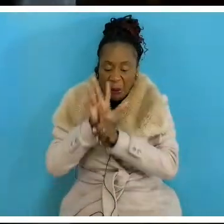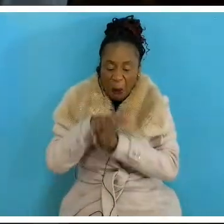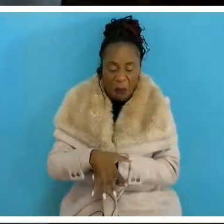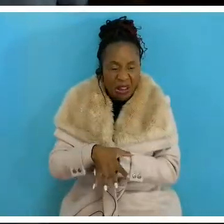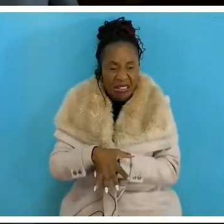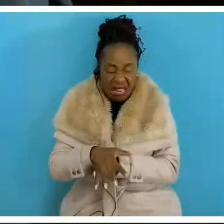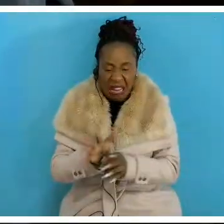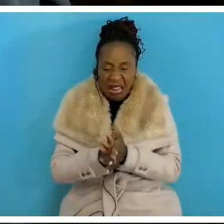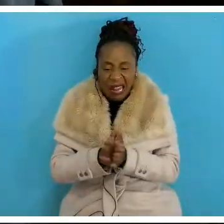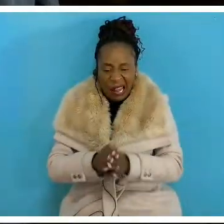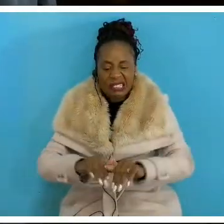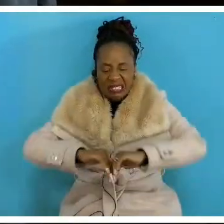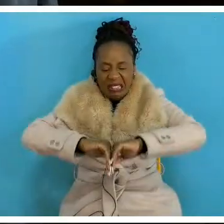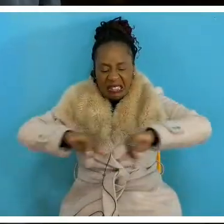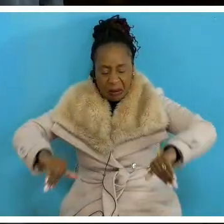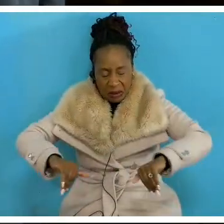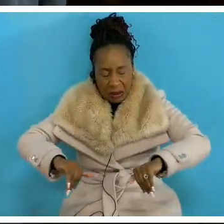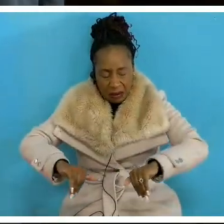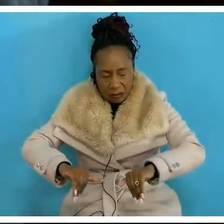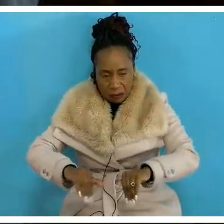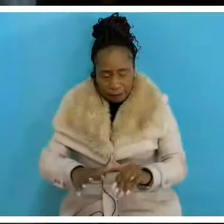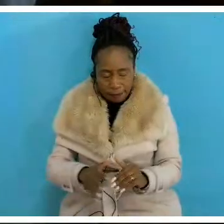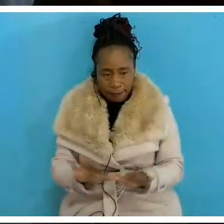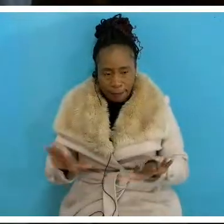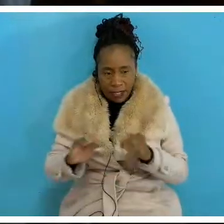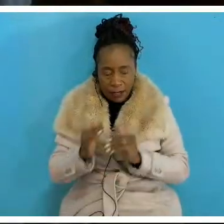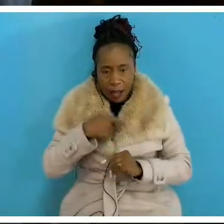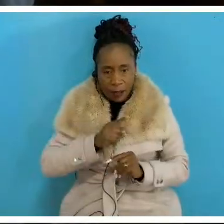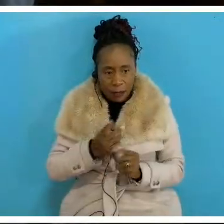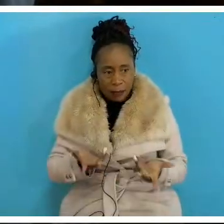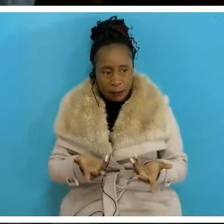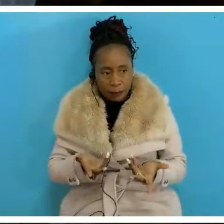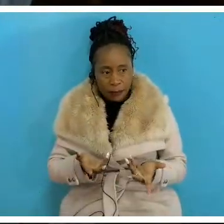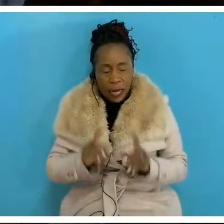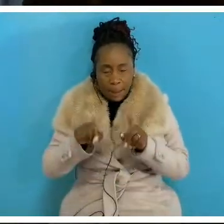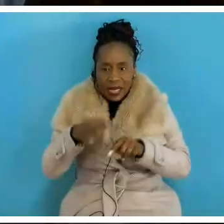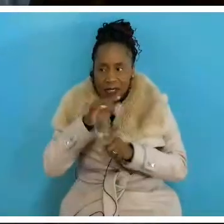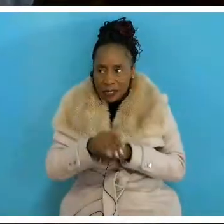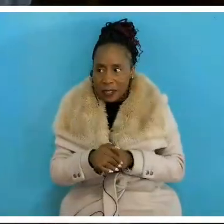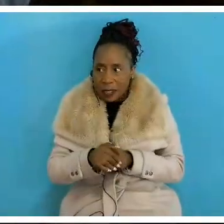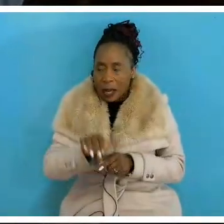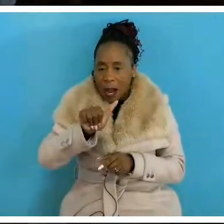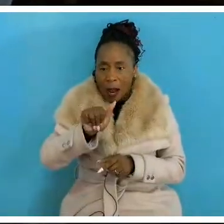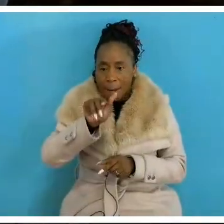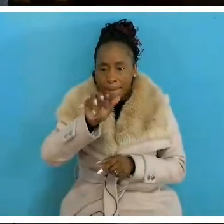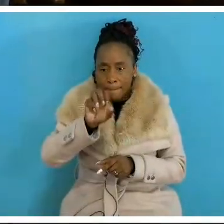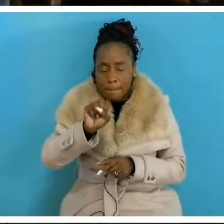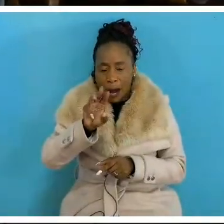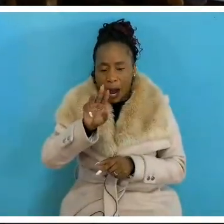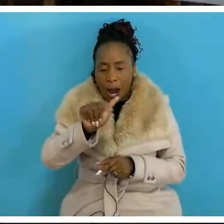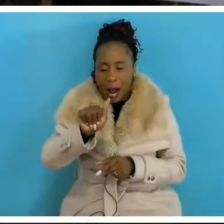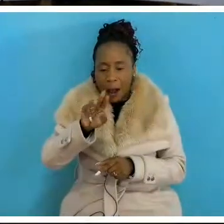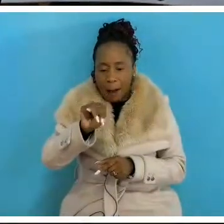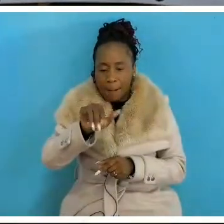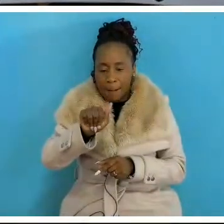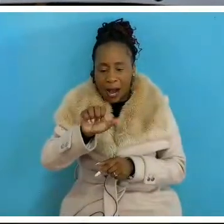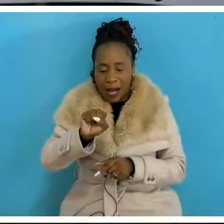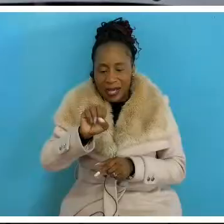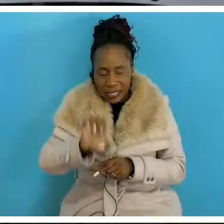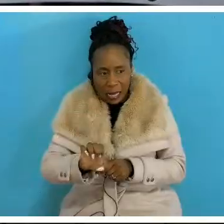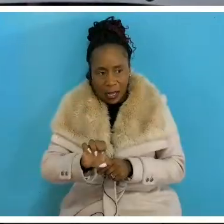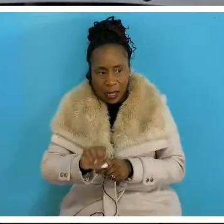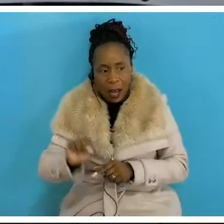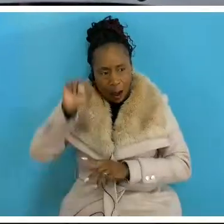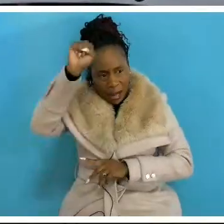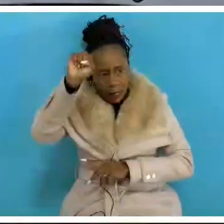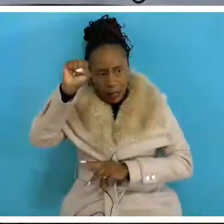and discriminating against us. Amasi, it means power. Amandla. Kaikangans, it means thank